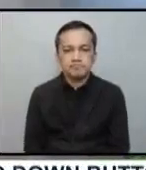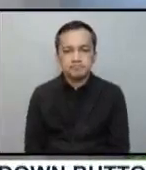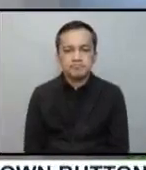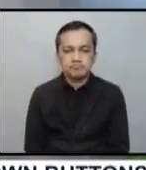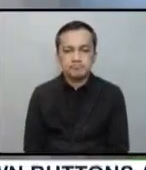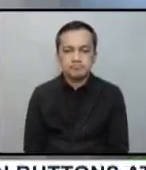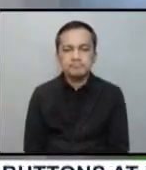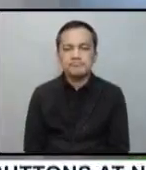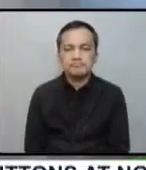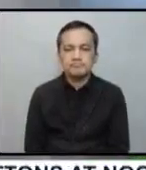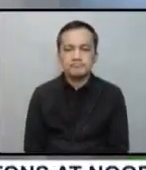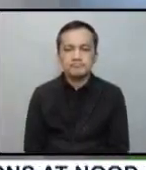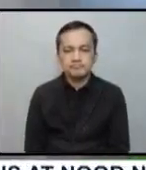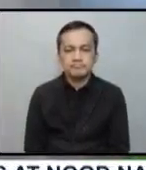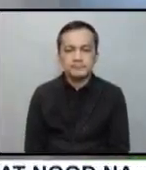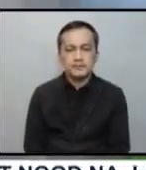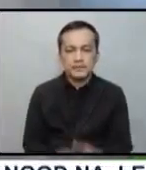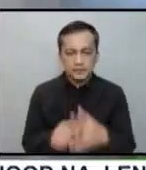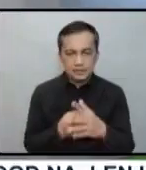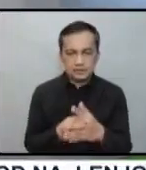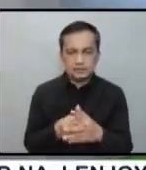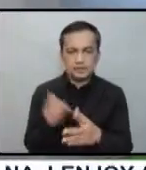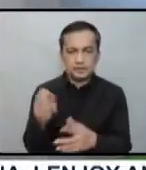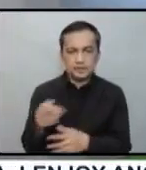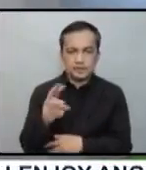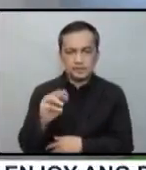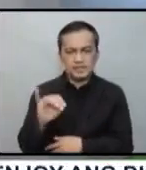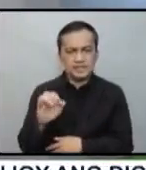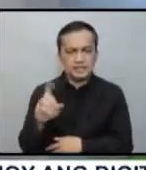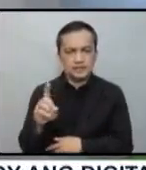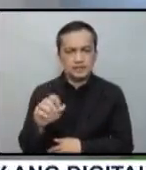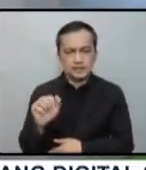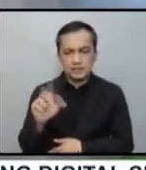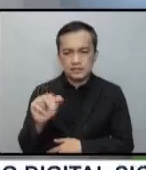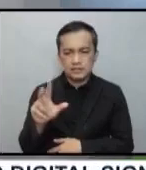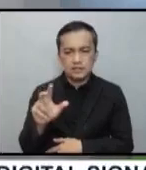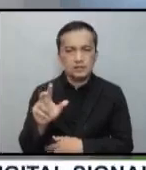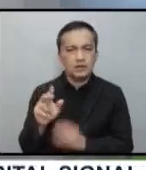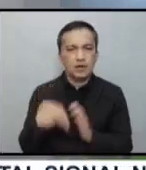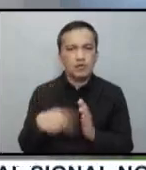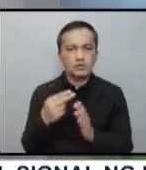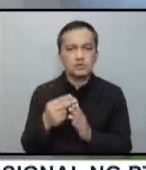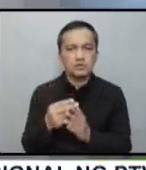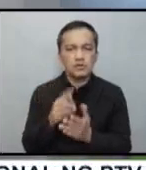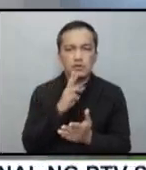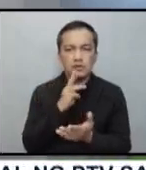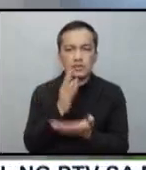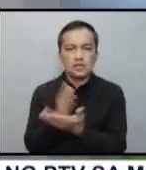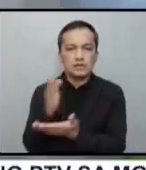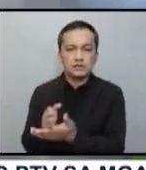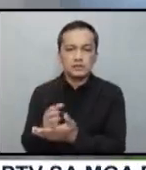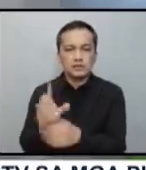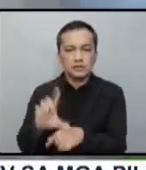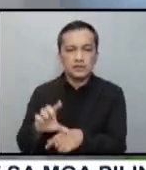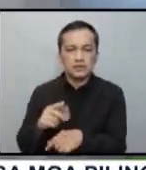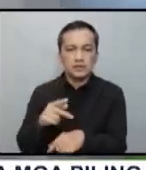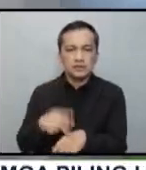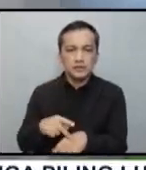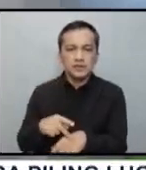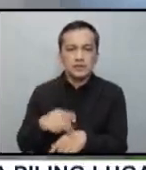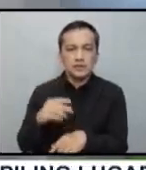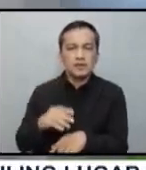Nagsimula ng ipatupad ng Maynila ang halos 13 oras na water interruption sa Las Piñas, Bacoor at Imus,